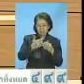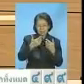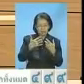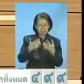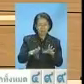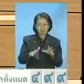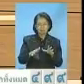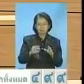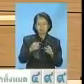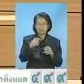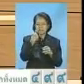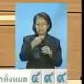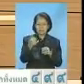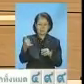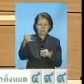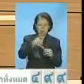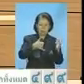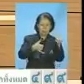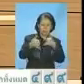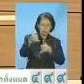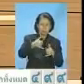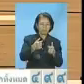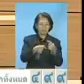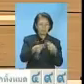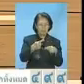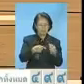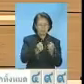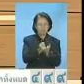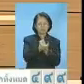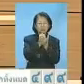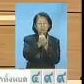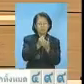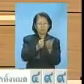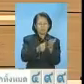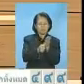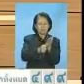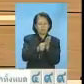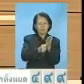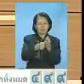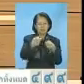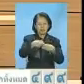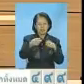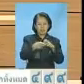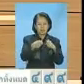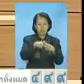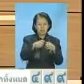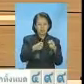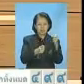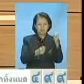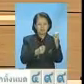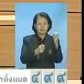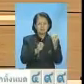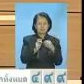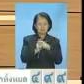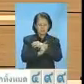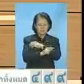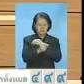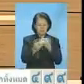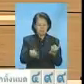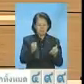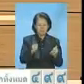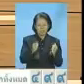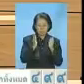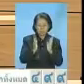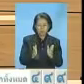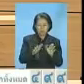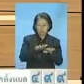เขาจะมาร่วมแก้ไขปัญหากับท่านนะเขตนี้เนี่ยเป็นเขตที่ยกเลิกกฎหมายทุกอย่างเขาเป็นบุคคลธรรมดาของประเท